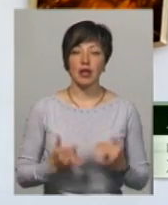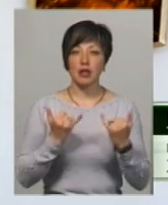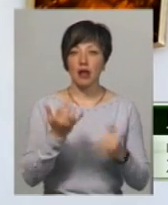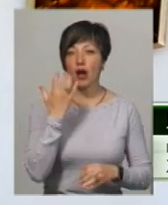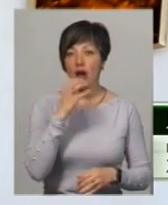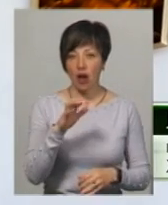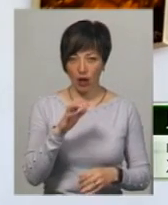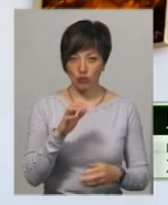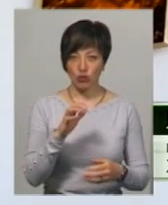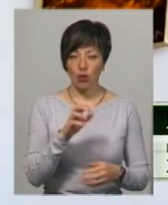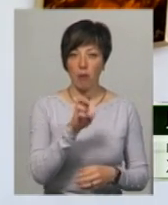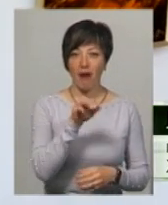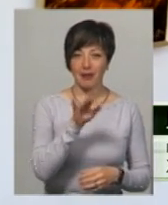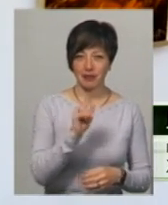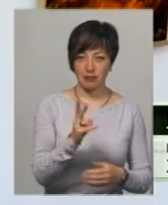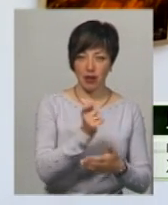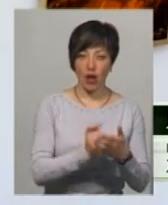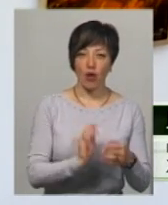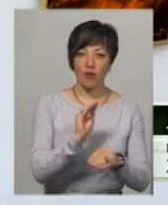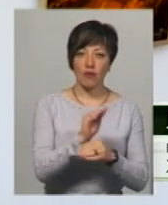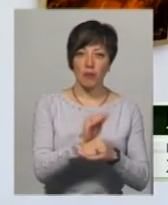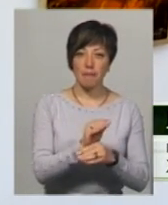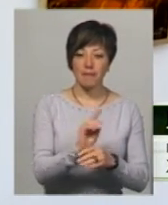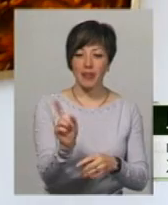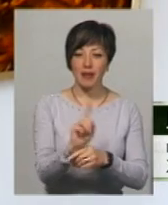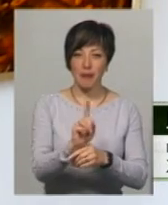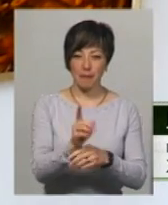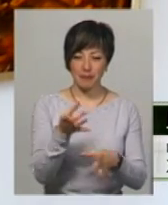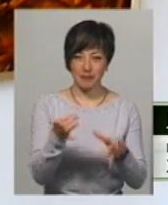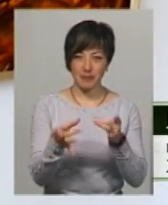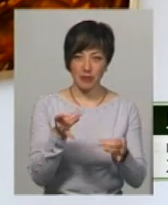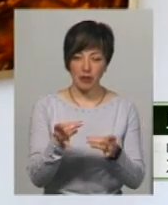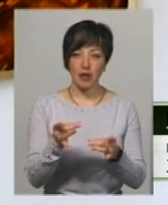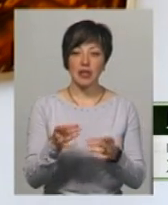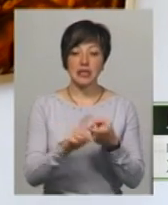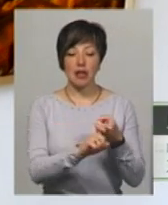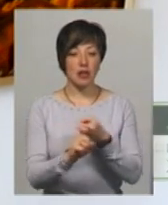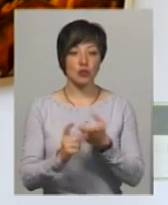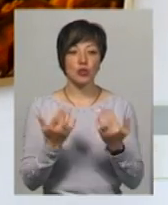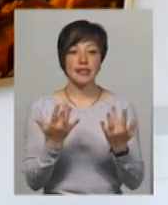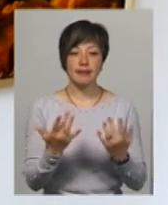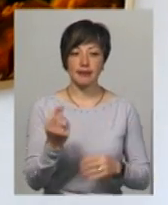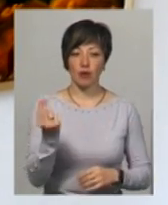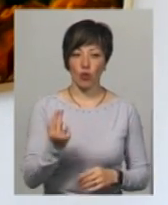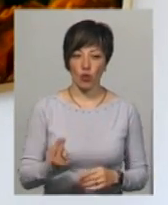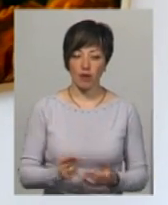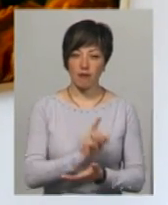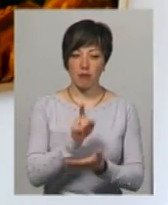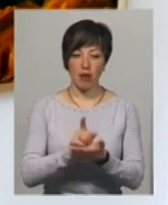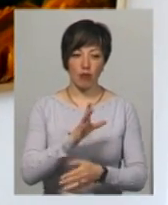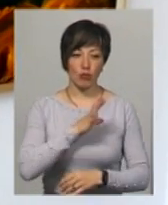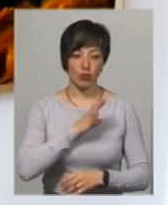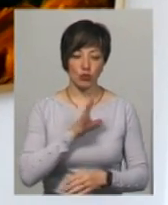використовує віск із додаванням парафіну. І залежно від того, скільки кольорів має бути